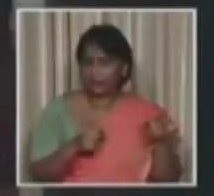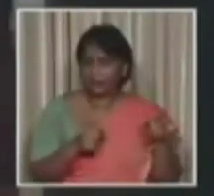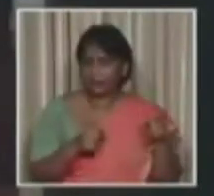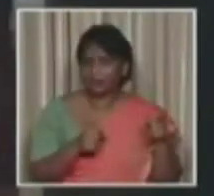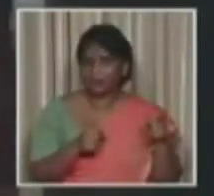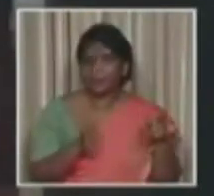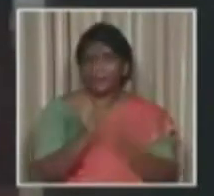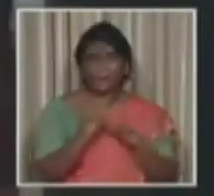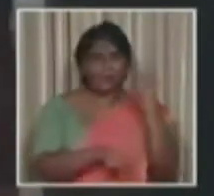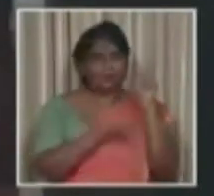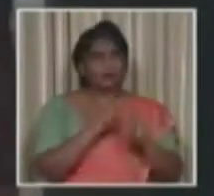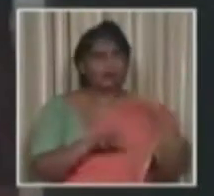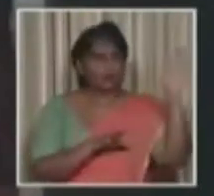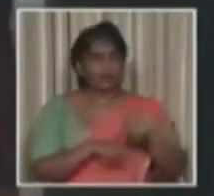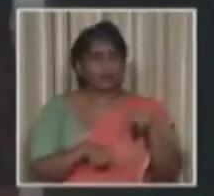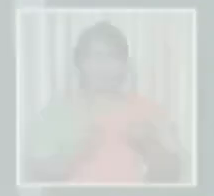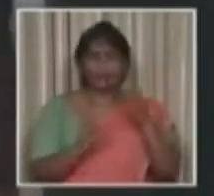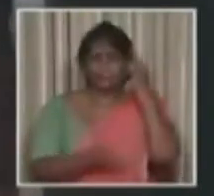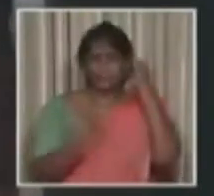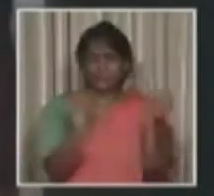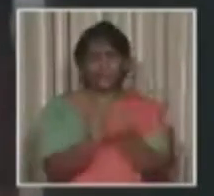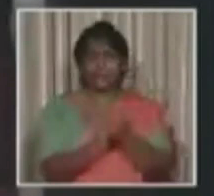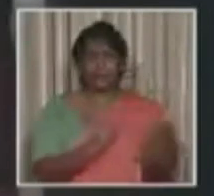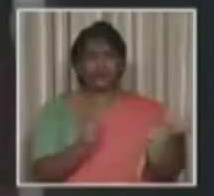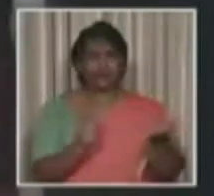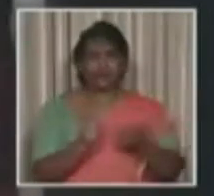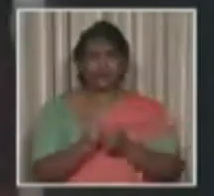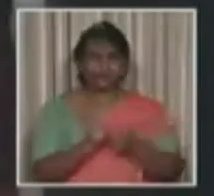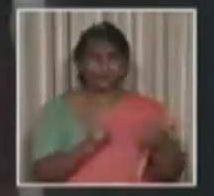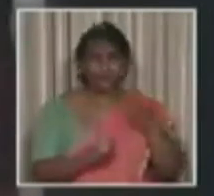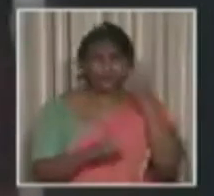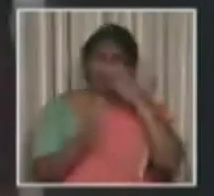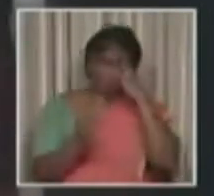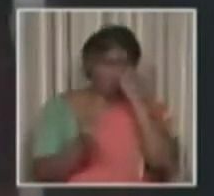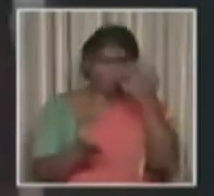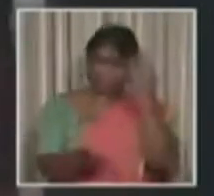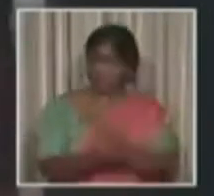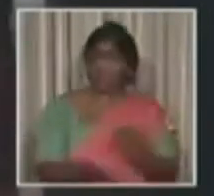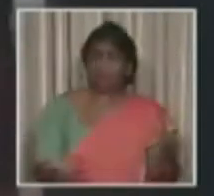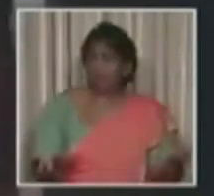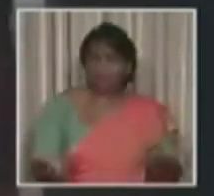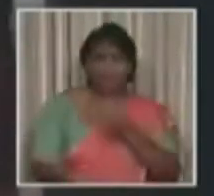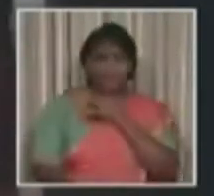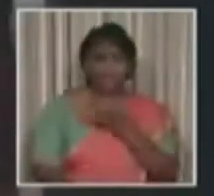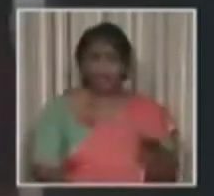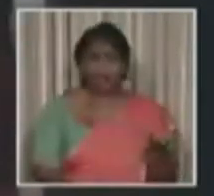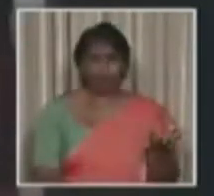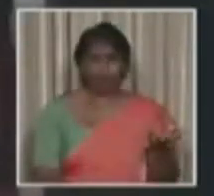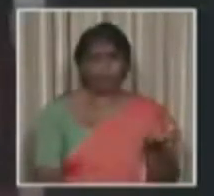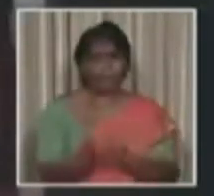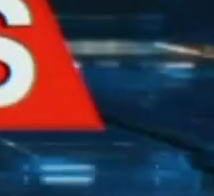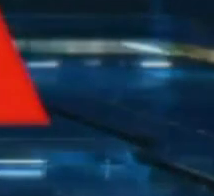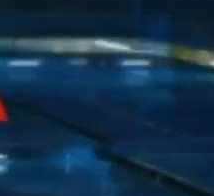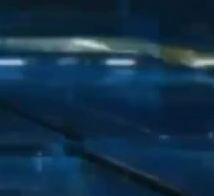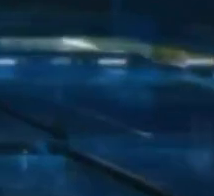මේ මාධ්‍යවේදීතුමාලා ගෙන්නලා මේ අද නටන්න යන පිස්සුව, මේ ක්‍රියාත්මක කරන්න යන පිස්සුව වහා නතර කරන්න. මොකද මේ විහිළු? මේ මාධ්‍ය නිදහසට